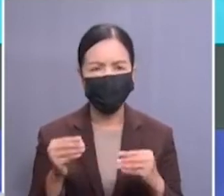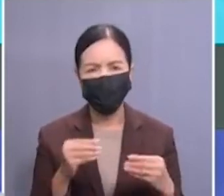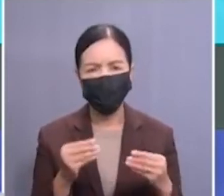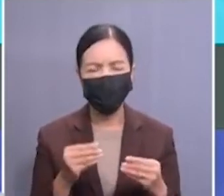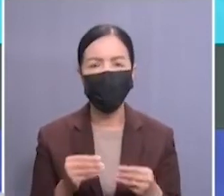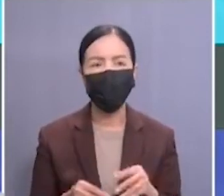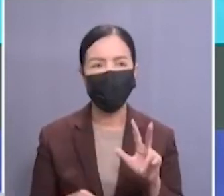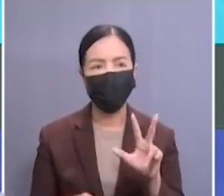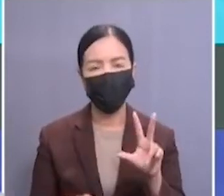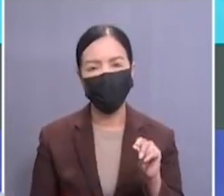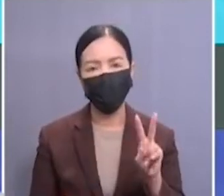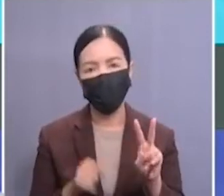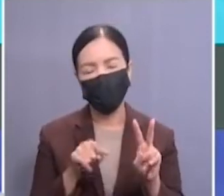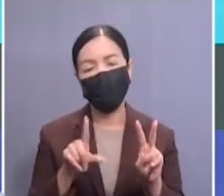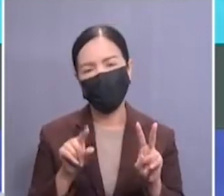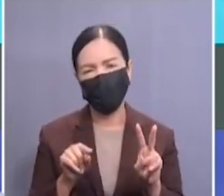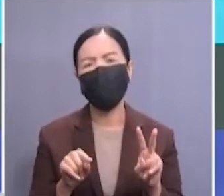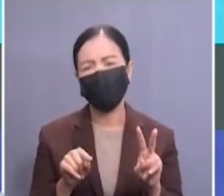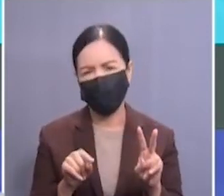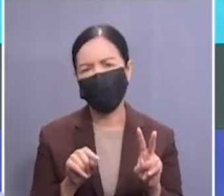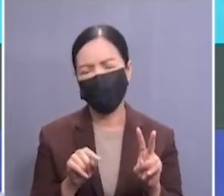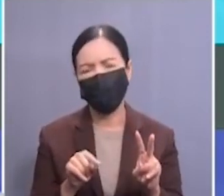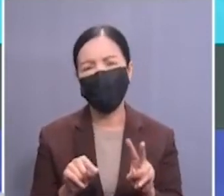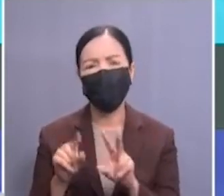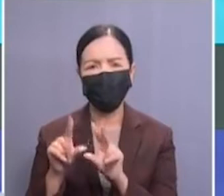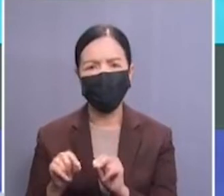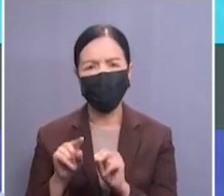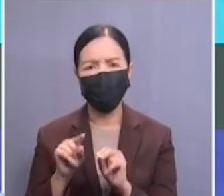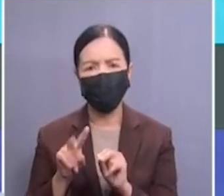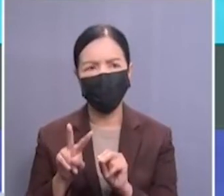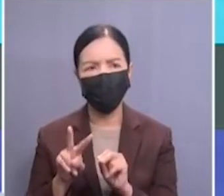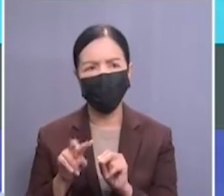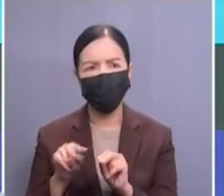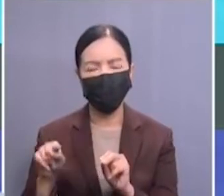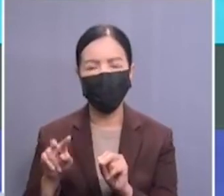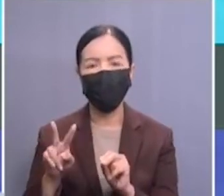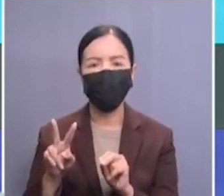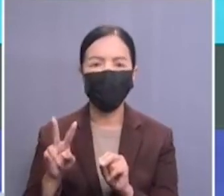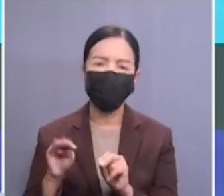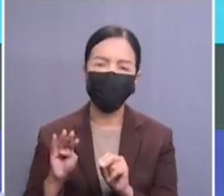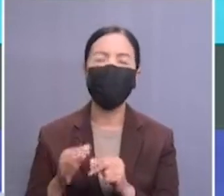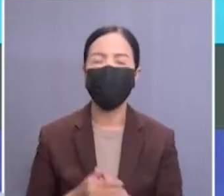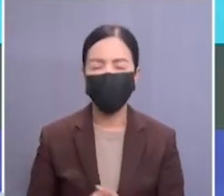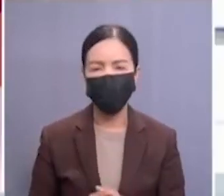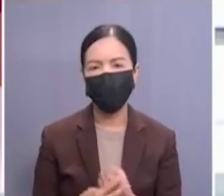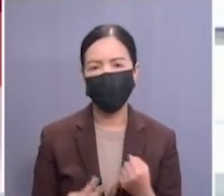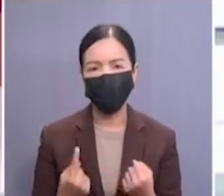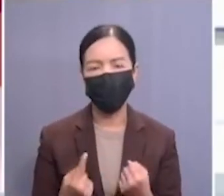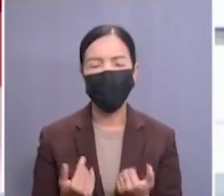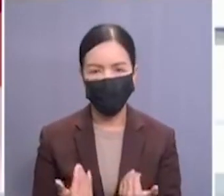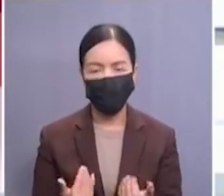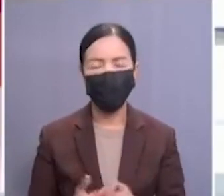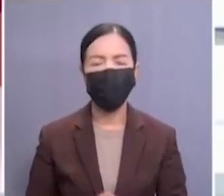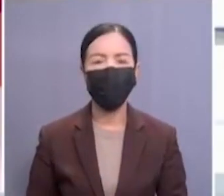ในกรอบ 32บาท 20สตางค์ถึง 32บาท 40สตางค์ต่อแต่ละสารัชค่ะอ่ะและ